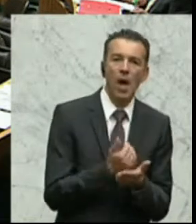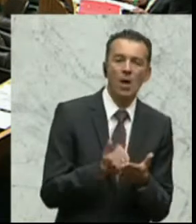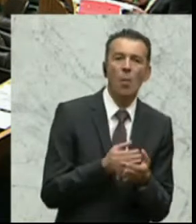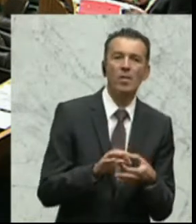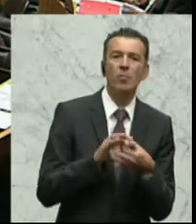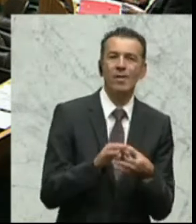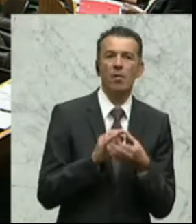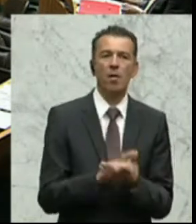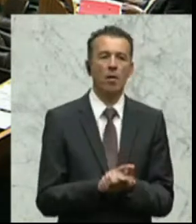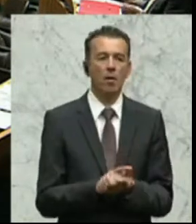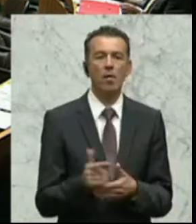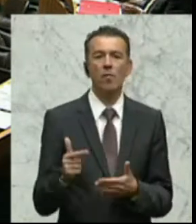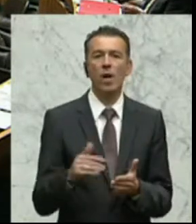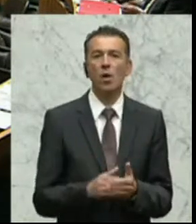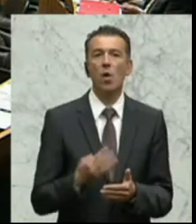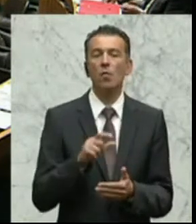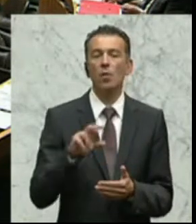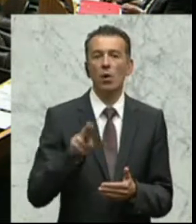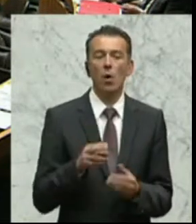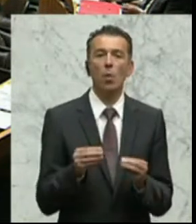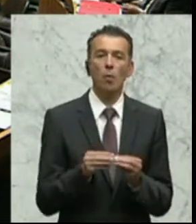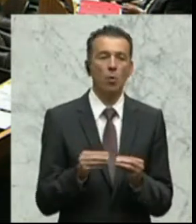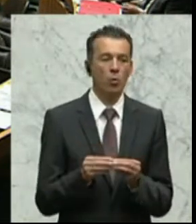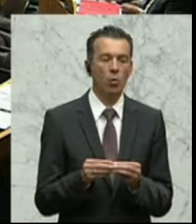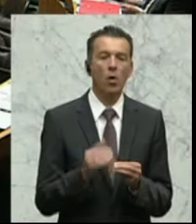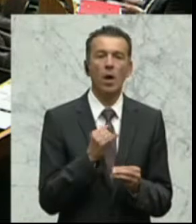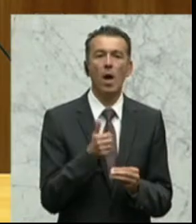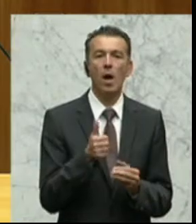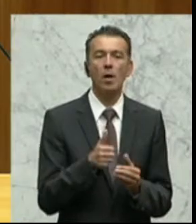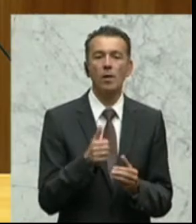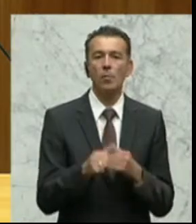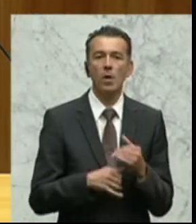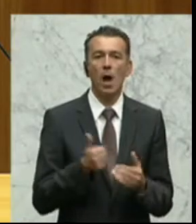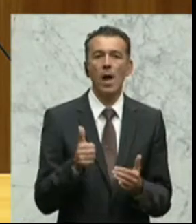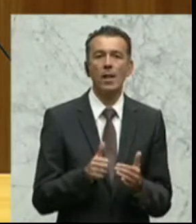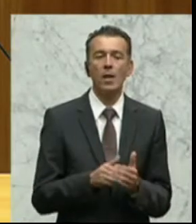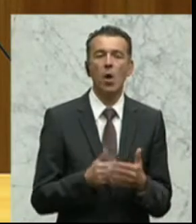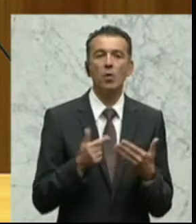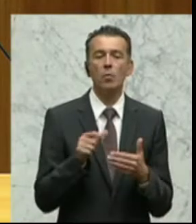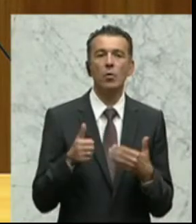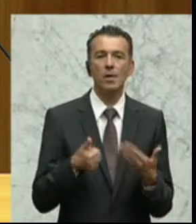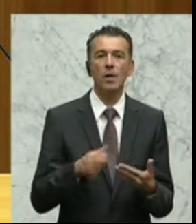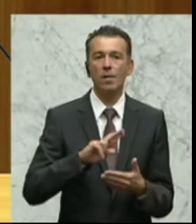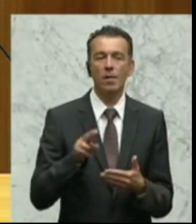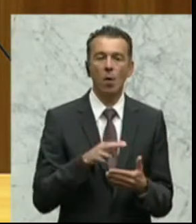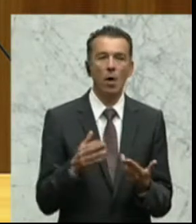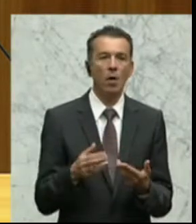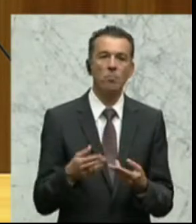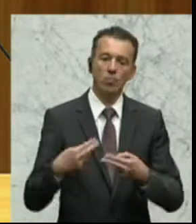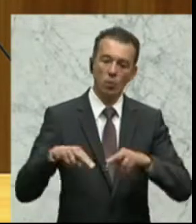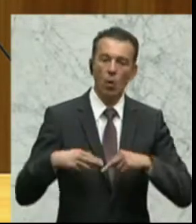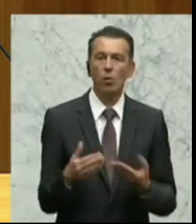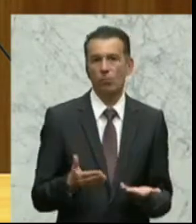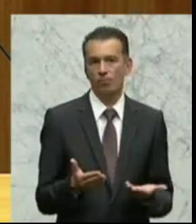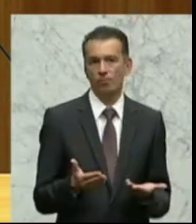mit 2.400 Euro brutto im Jahr gerade mal 1.760 Euro Erstattung hätte. Das heißt, Sie unterschreiben